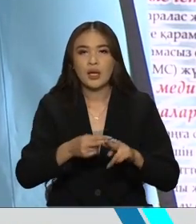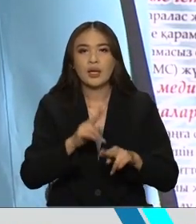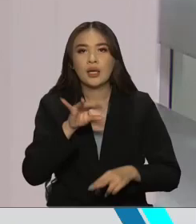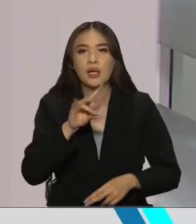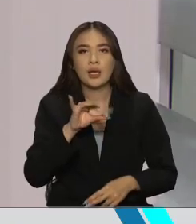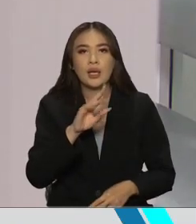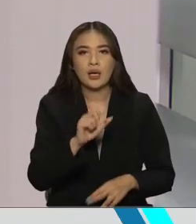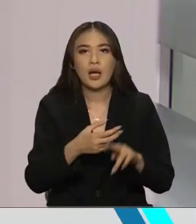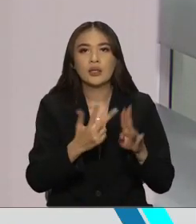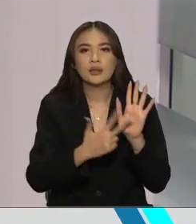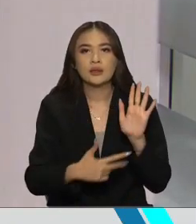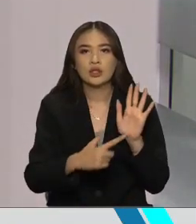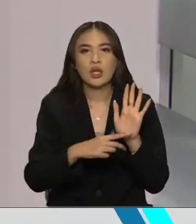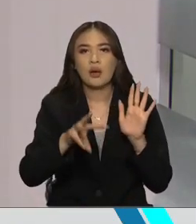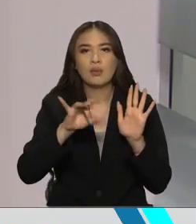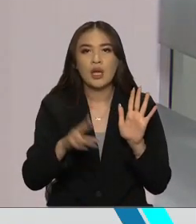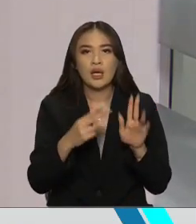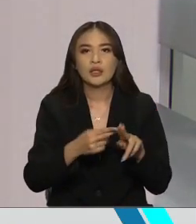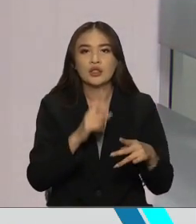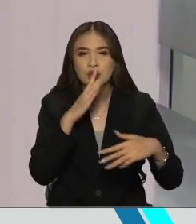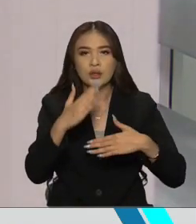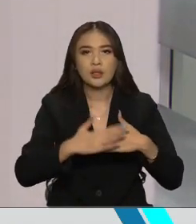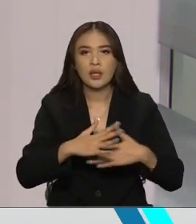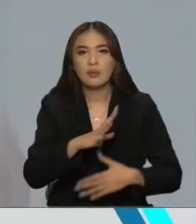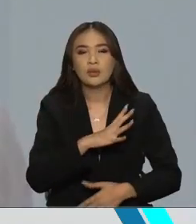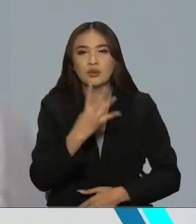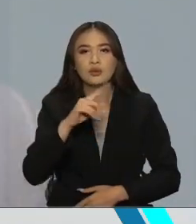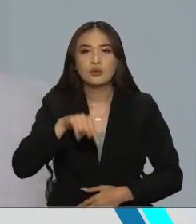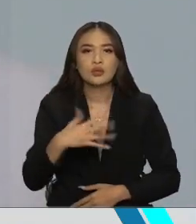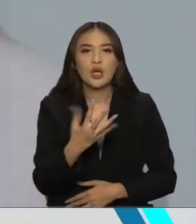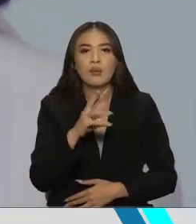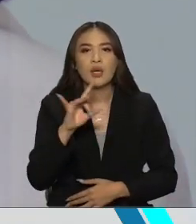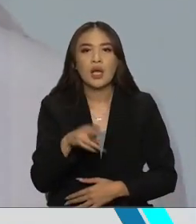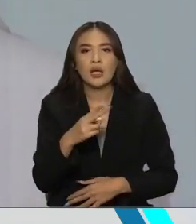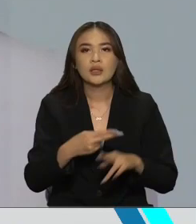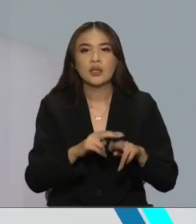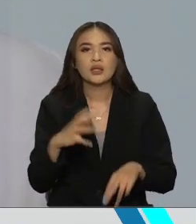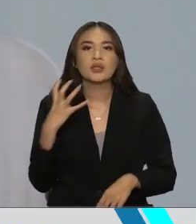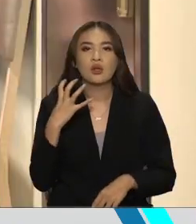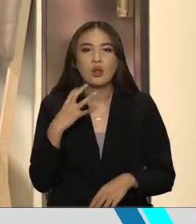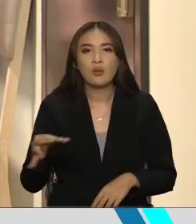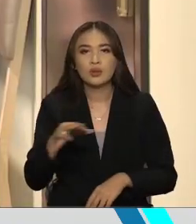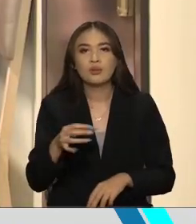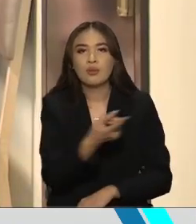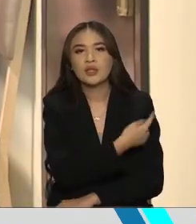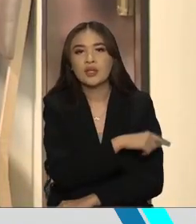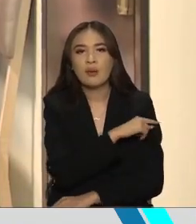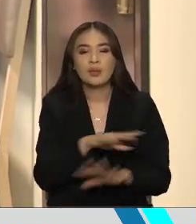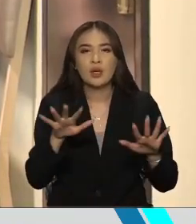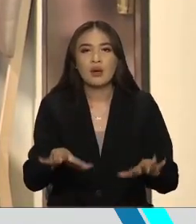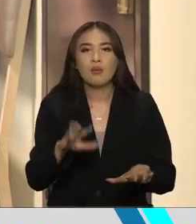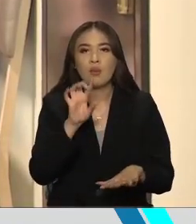клиникалардың қарызы 87 миллиард теңгеге жеткен. Оның 4,5 миллиарды Қызылорда облысындағы медициналық мекемелердің